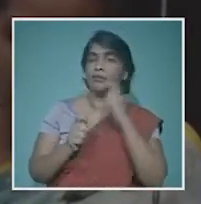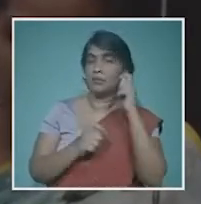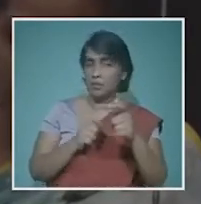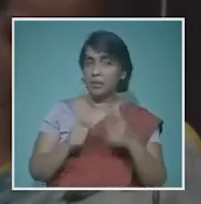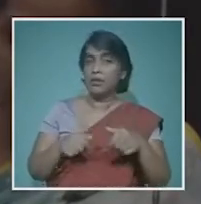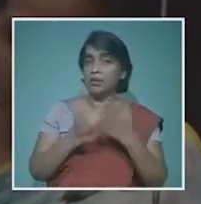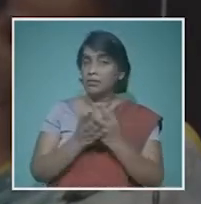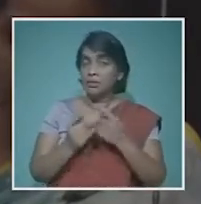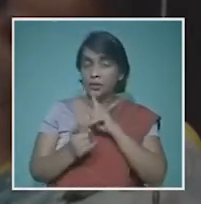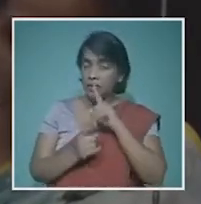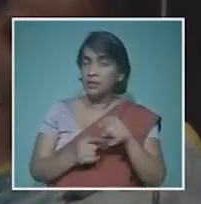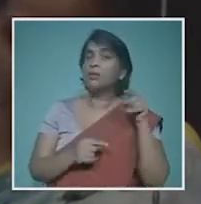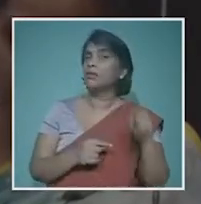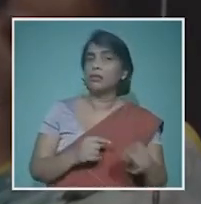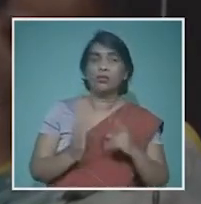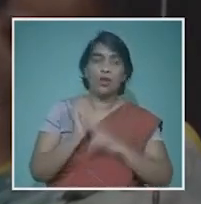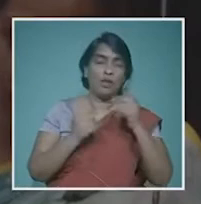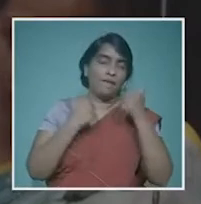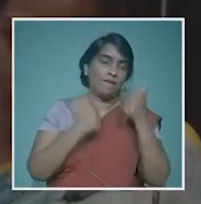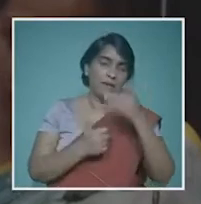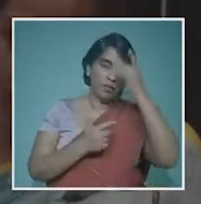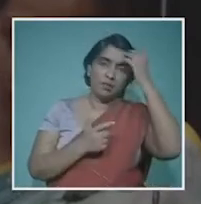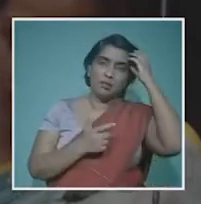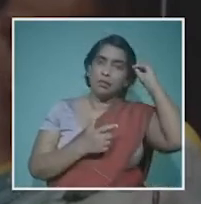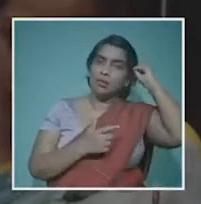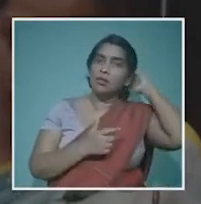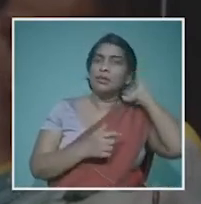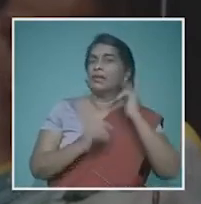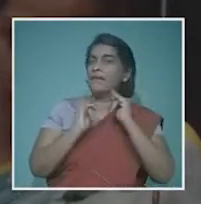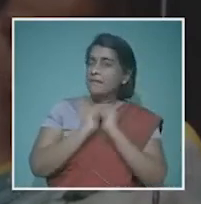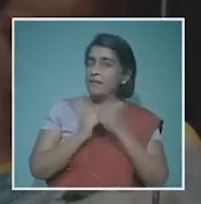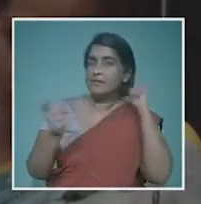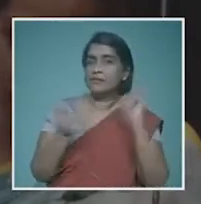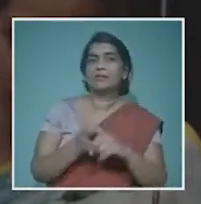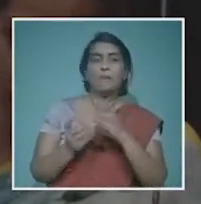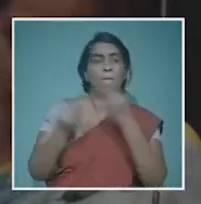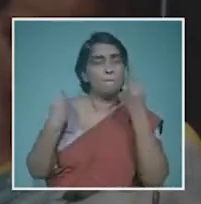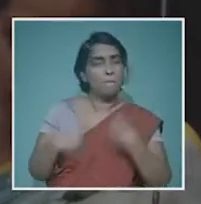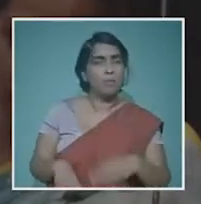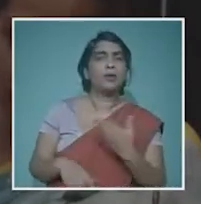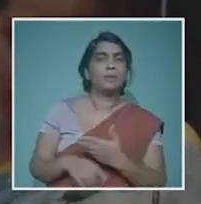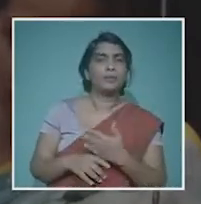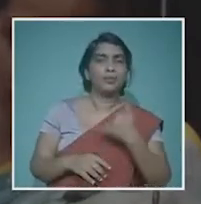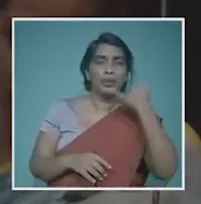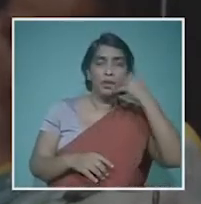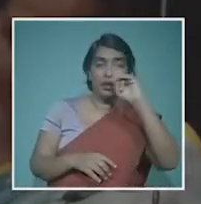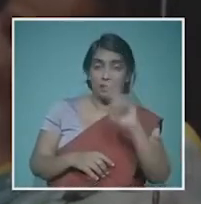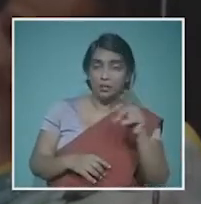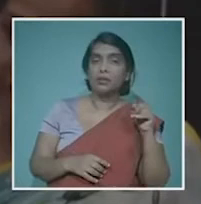පාර හදන්න හදනකොට කියනවා මේක ජාතික වස්තුවක් කියලා. මේක ජාතික හතුරෙක්. ඒකයි මට කියන්න තියෙන්නේ. ටෙලිකොමියුනිකේෂන්